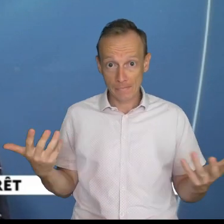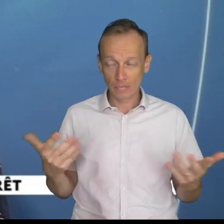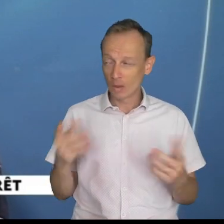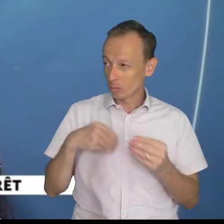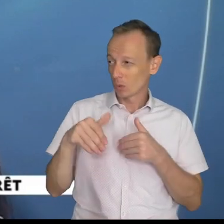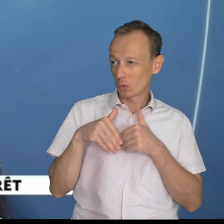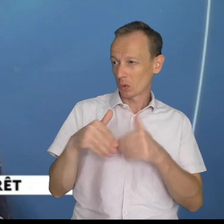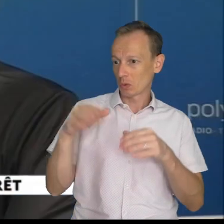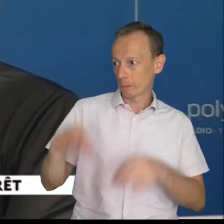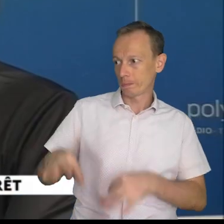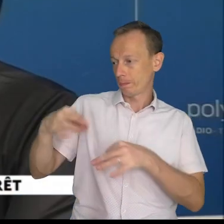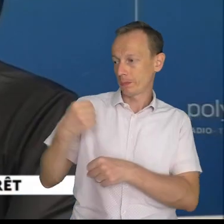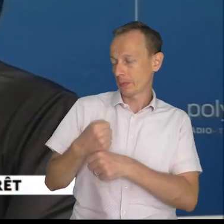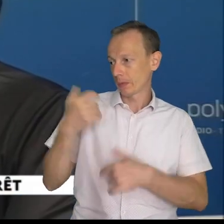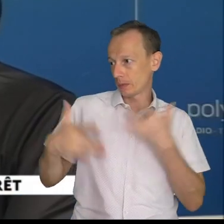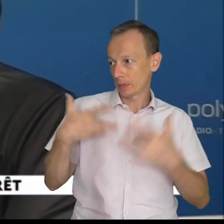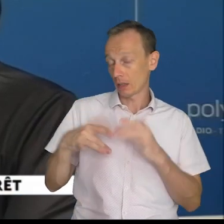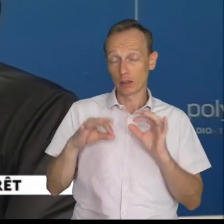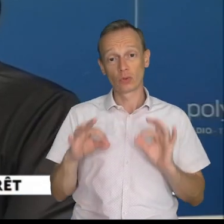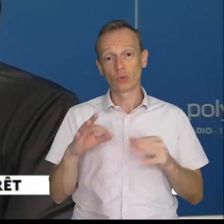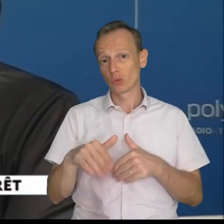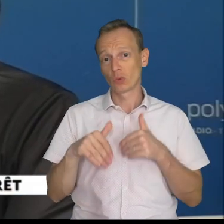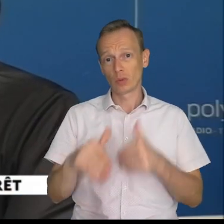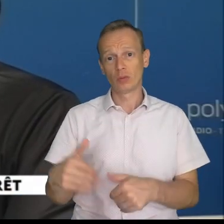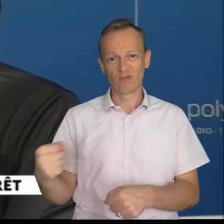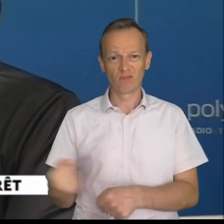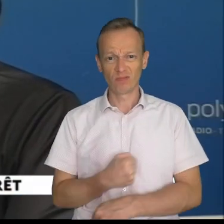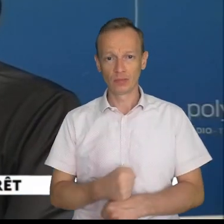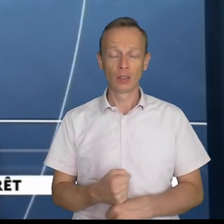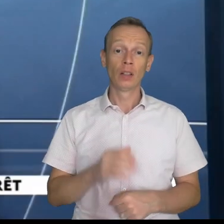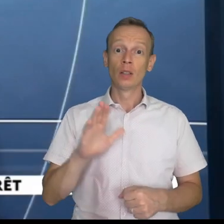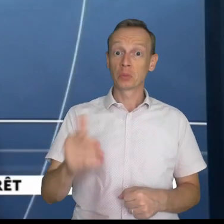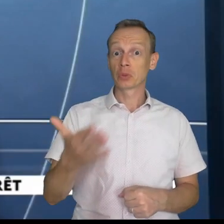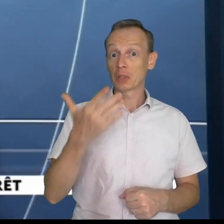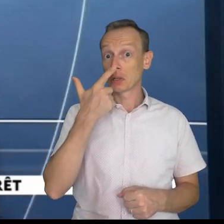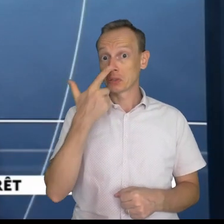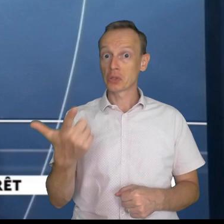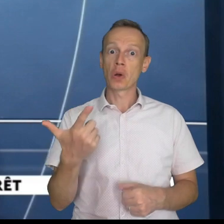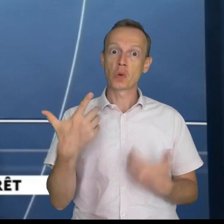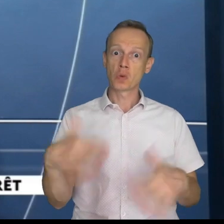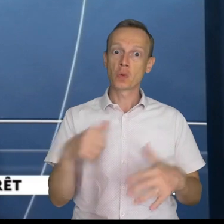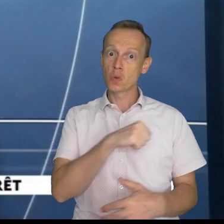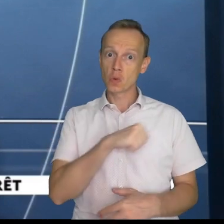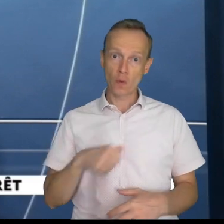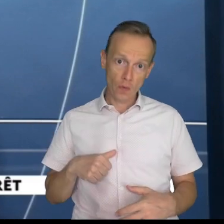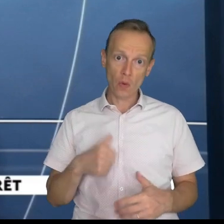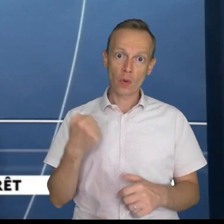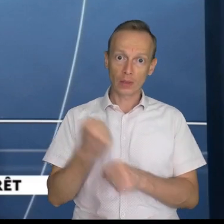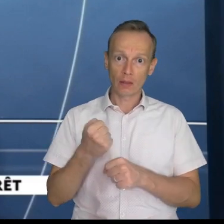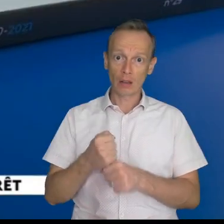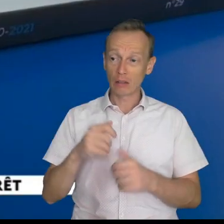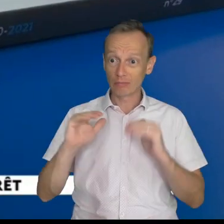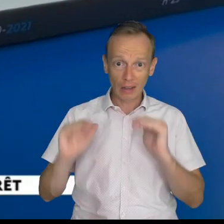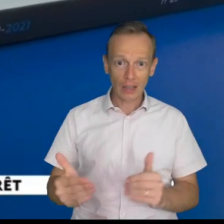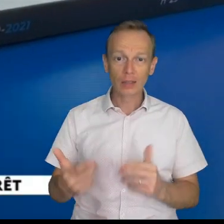'année. Et qui continue à être à l'arrêt. Et qui continue à être à l'arrêt, malheureusement. Donc c'est des dimensions qui sont très importantes